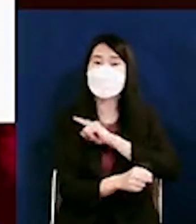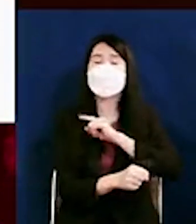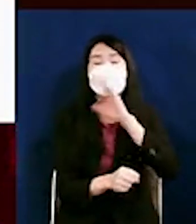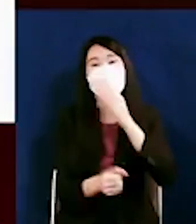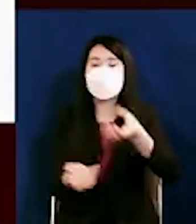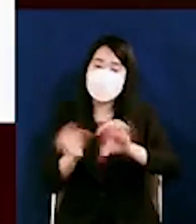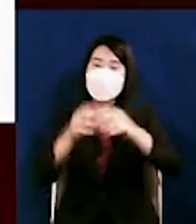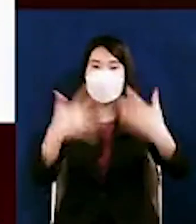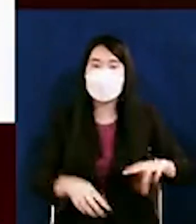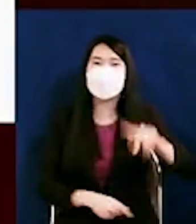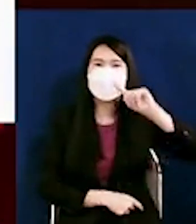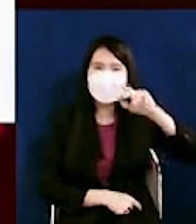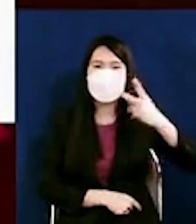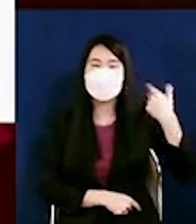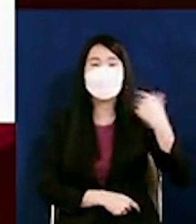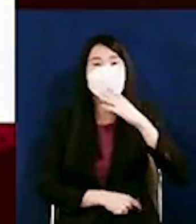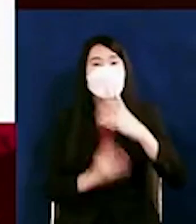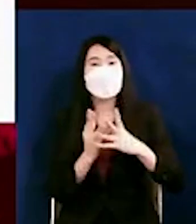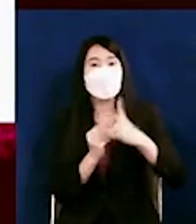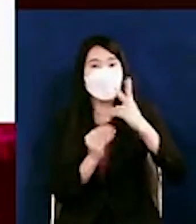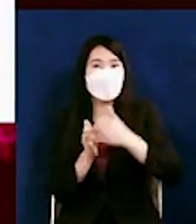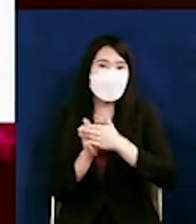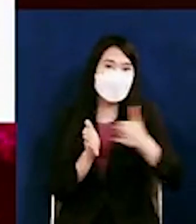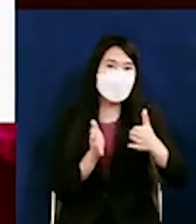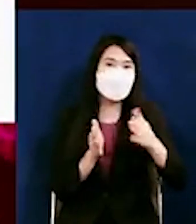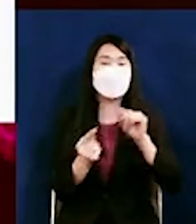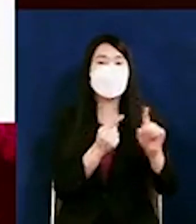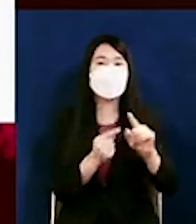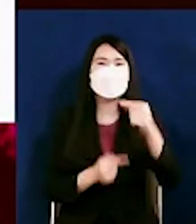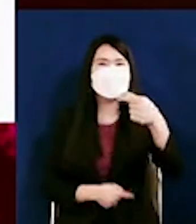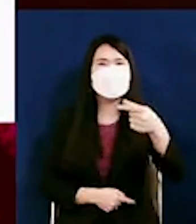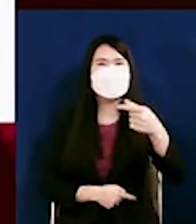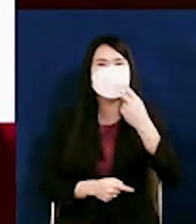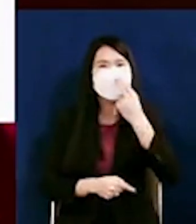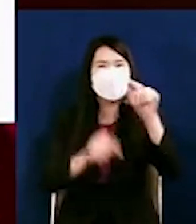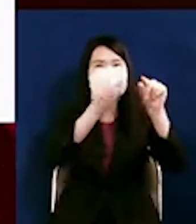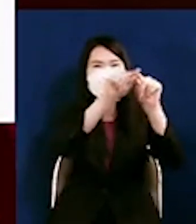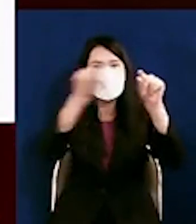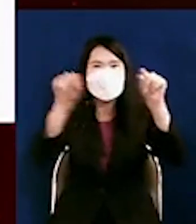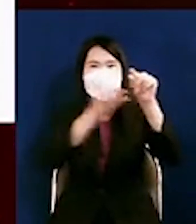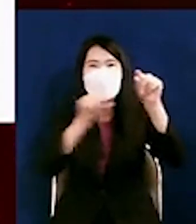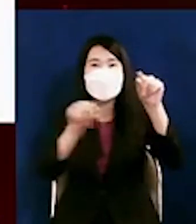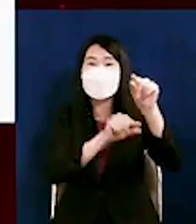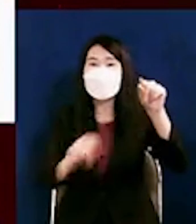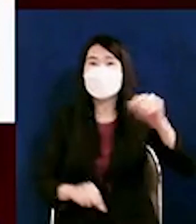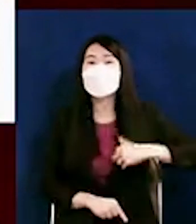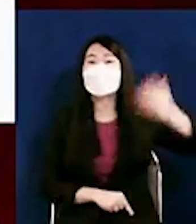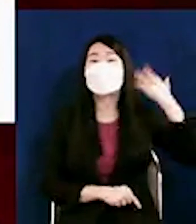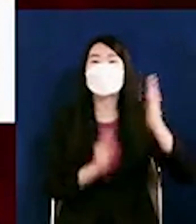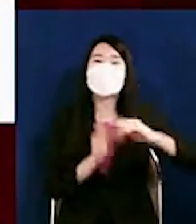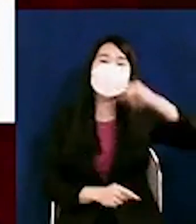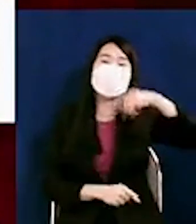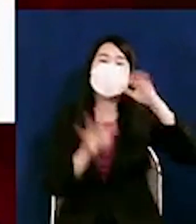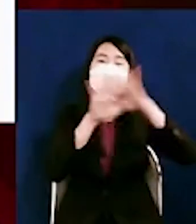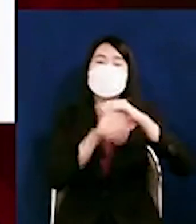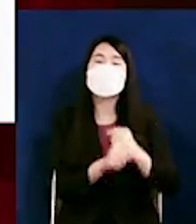เราก็ซัมมิตนะครับภายใน1สัปดาห์ไปที่ GSET นะท่านจะเห็นตัวกราฟเนี่ยที่เขาเคยต่อว่าเราว่าเราซัมมิตไปน้อ